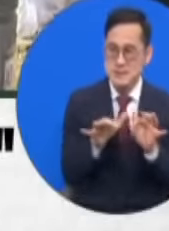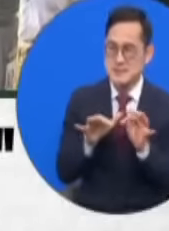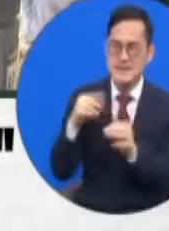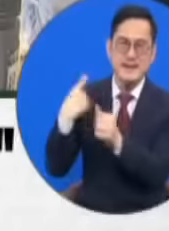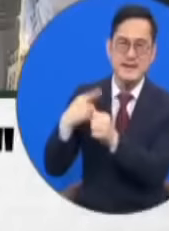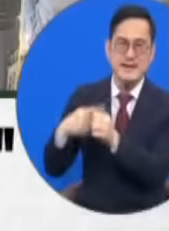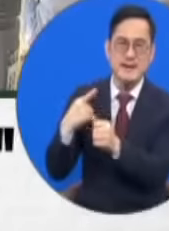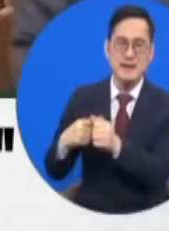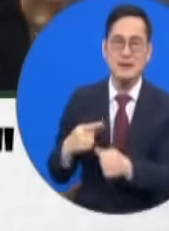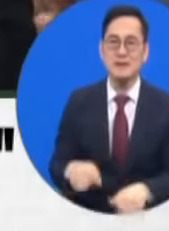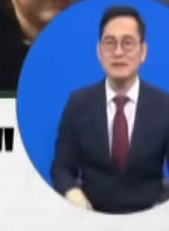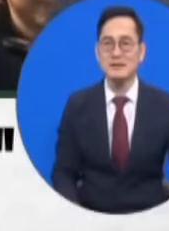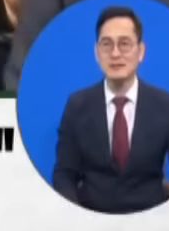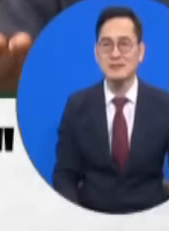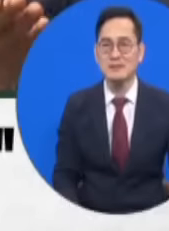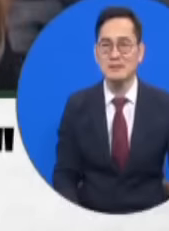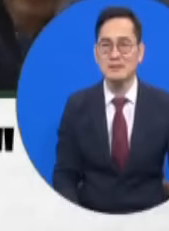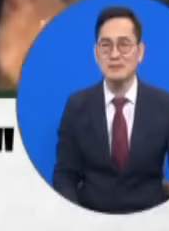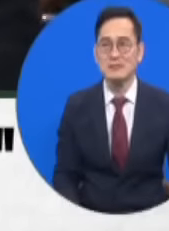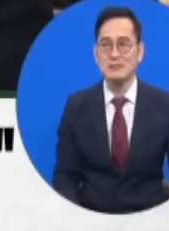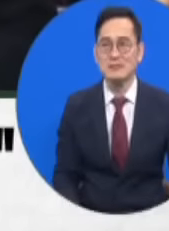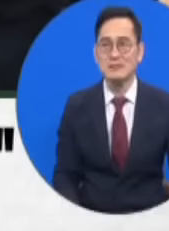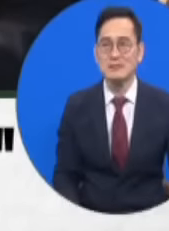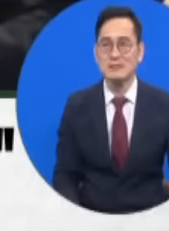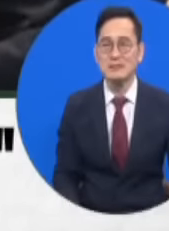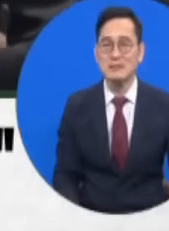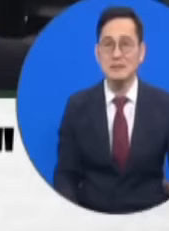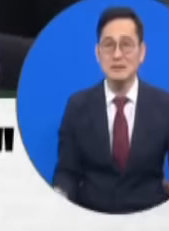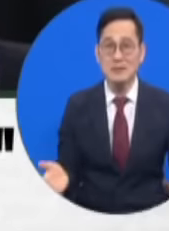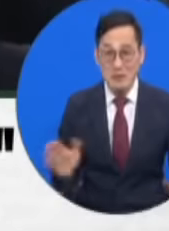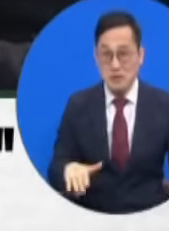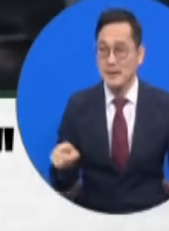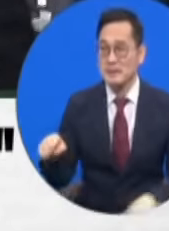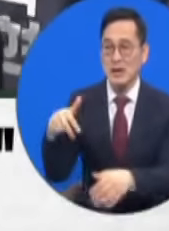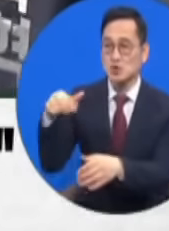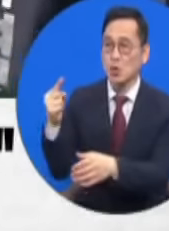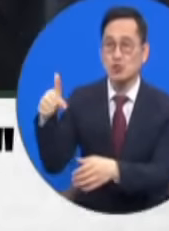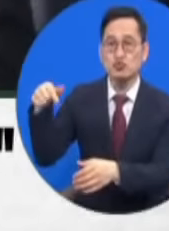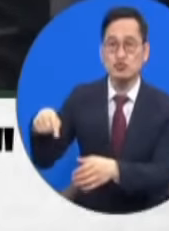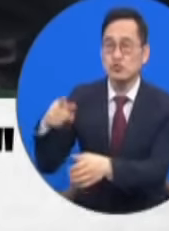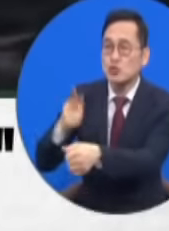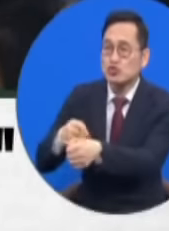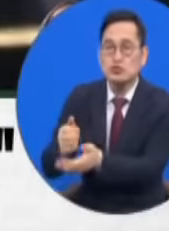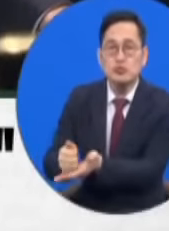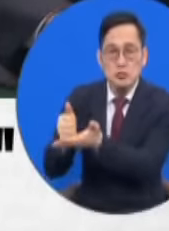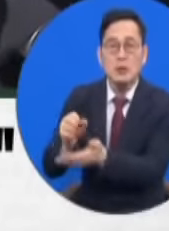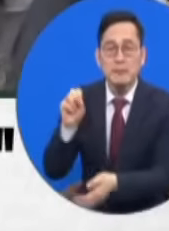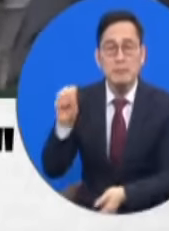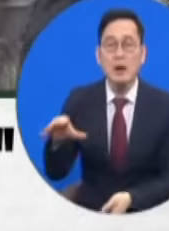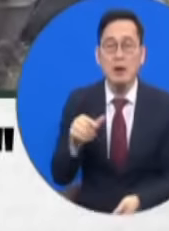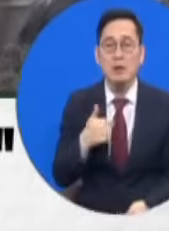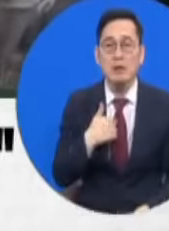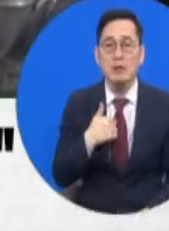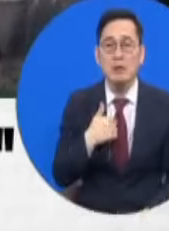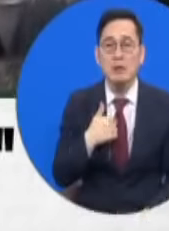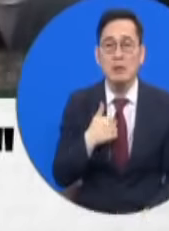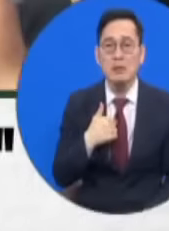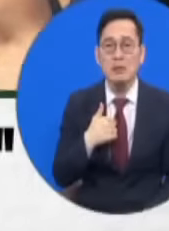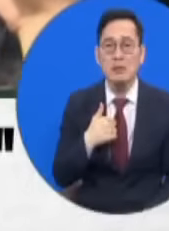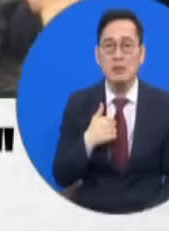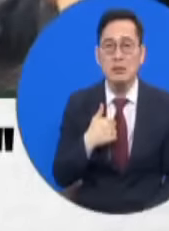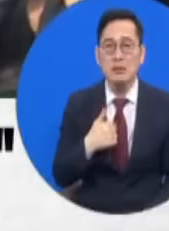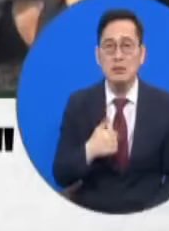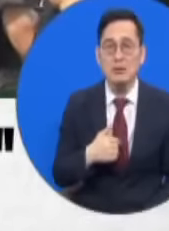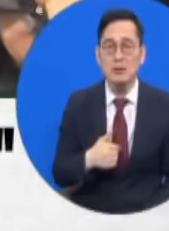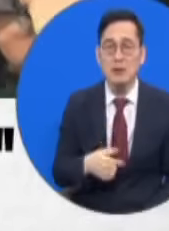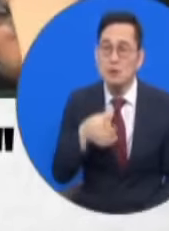지탄을 받는 일을 하고 있지만 조국 교수라고 명칭을 좀 붙여주잖아요. 그건 사회가 가지고 있는 일종의 상식에 기반한 합의 때문에 그런 것인데